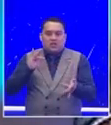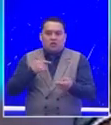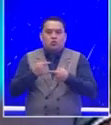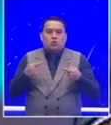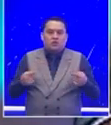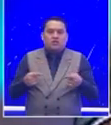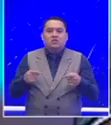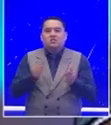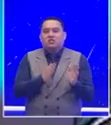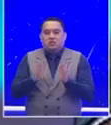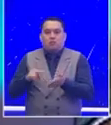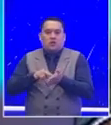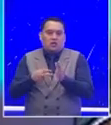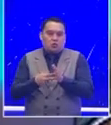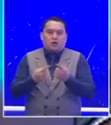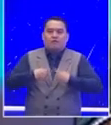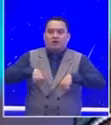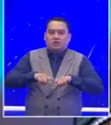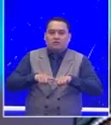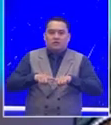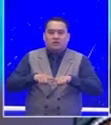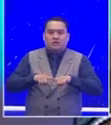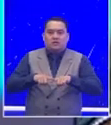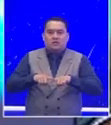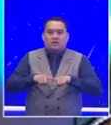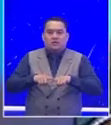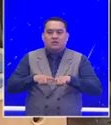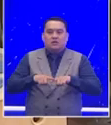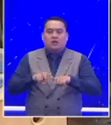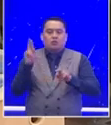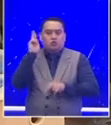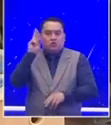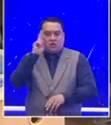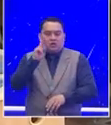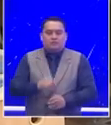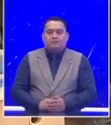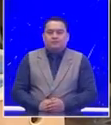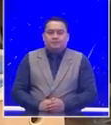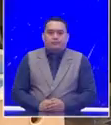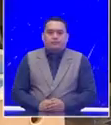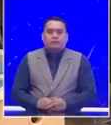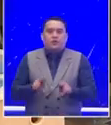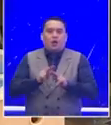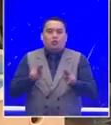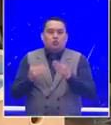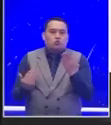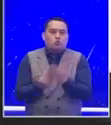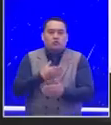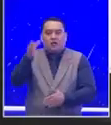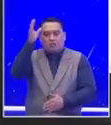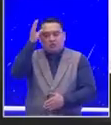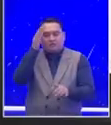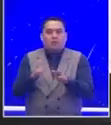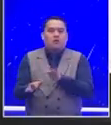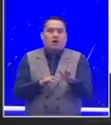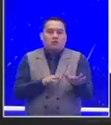другие системы. Также мы планируем организовать классные часы. Дистанционное обучение – новшество в образовательном